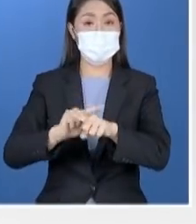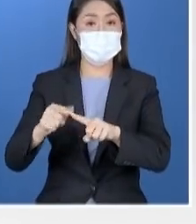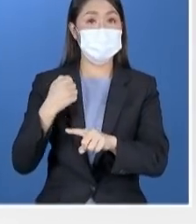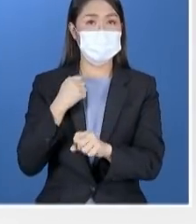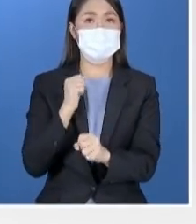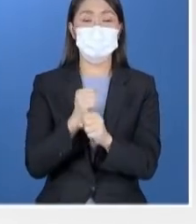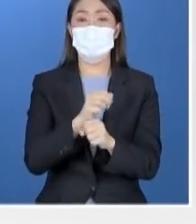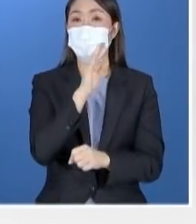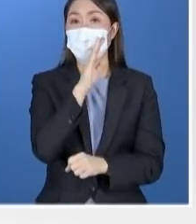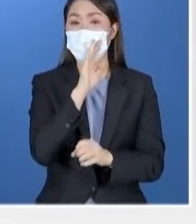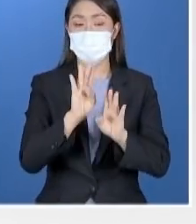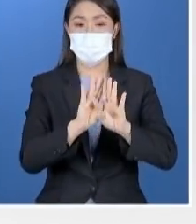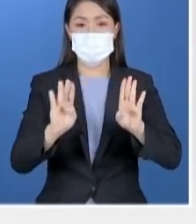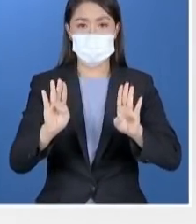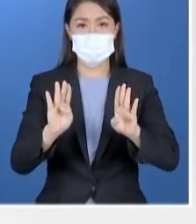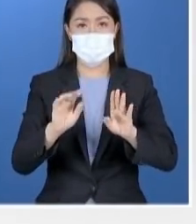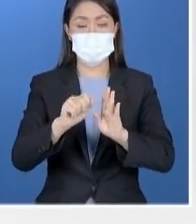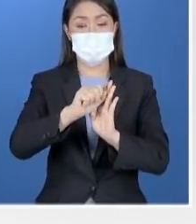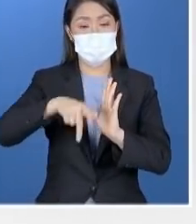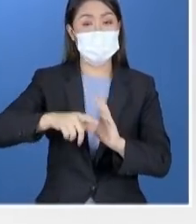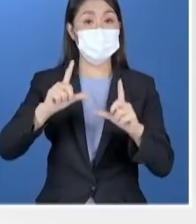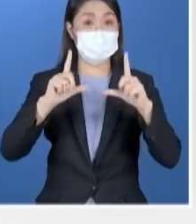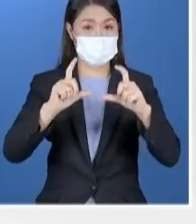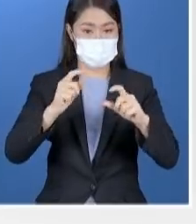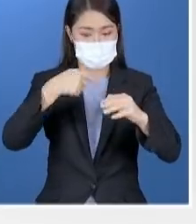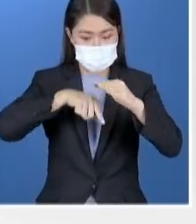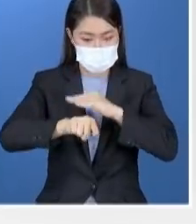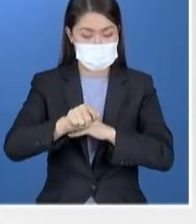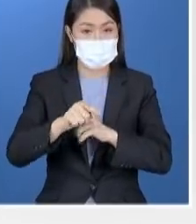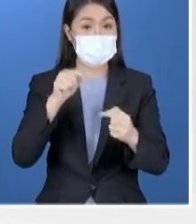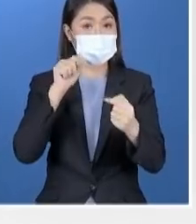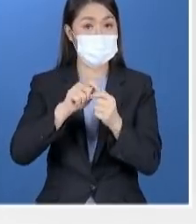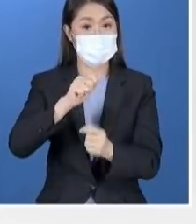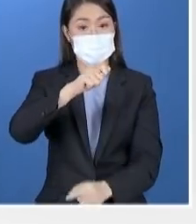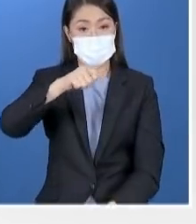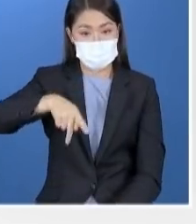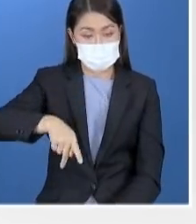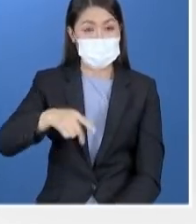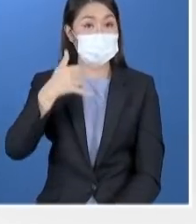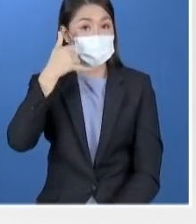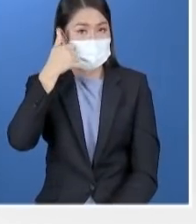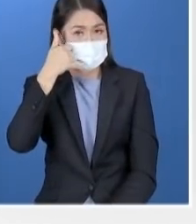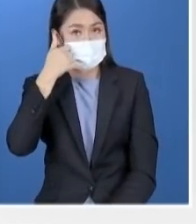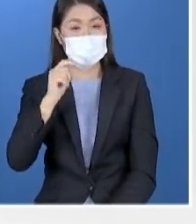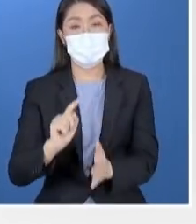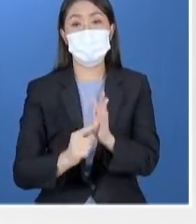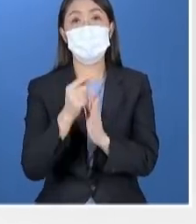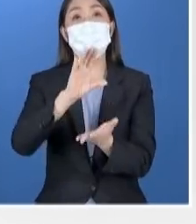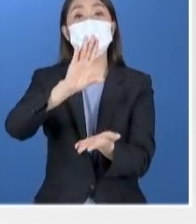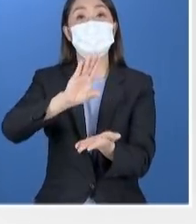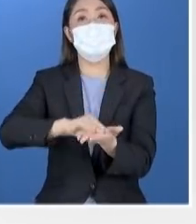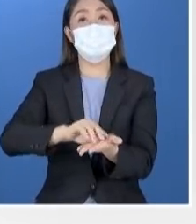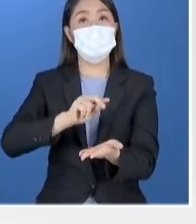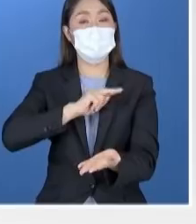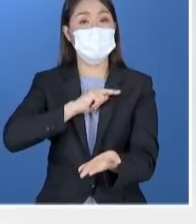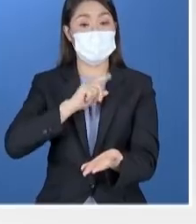ะเวลาเราเปิดโหมดแอปคาเมราคือเข้าไปในโหมดกล้องถ่ายภาพเนี่ยภาพมันจะเริ่มบันทึกโดยที่เรา